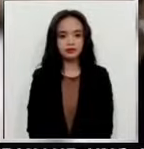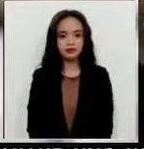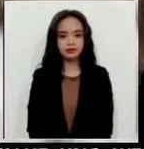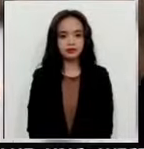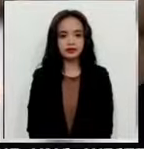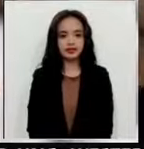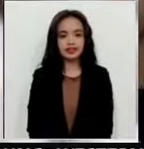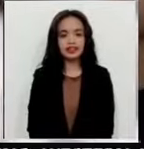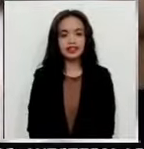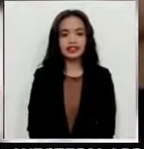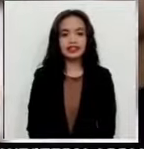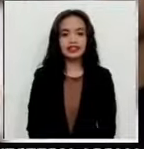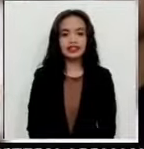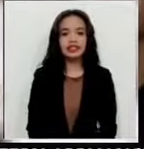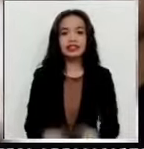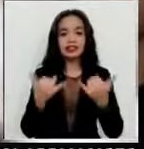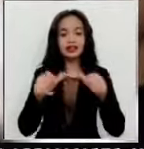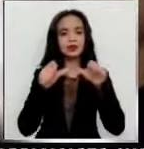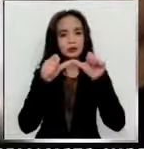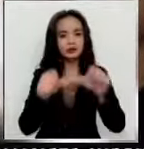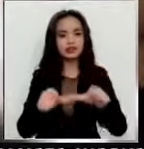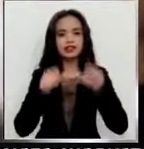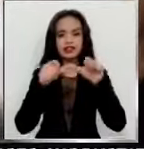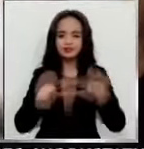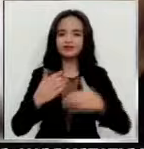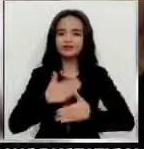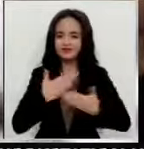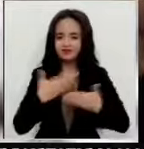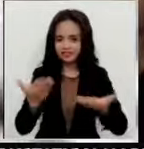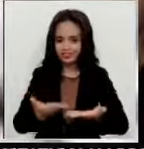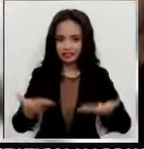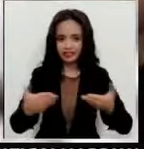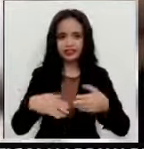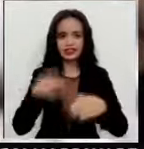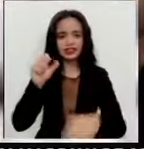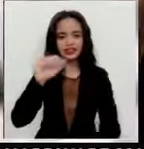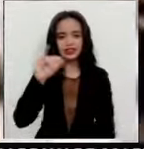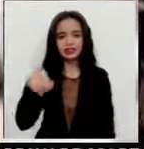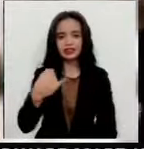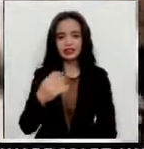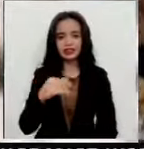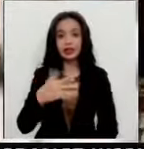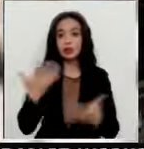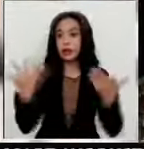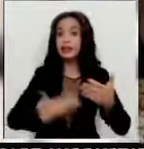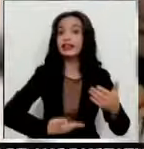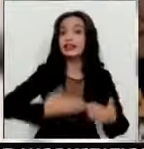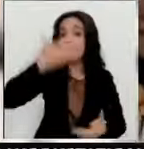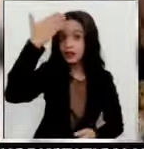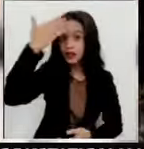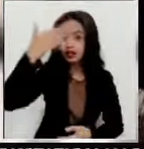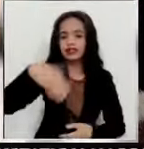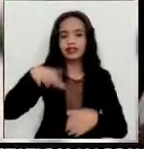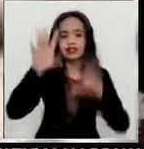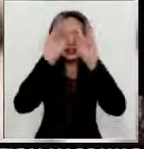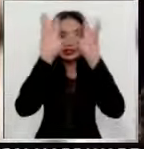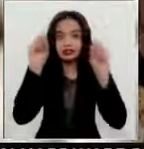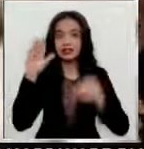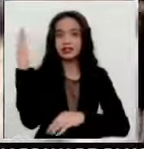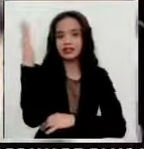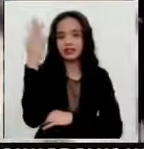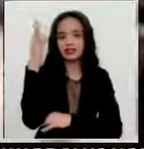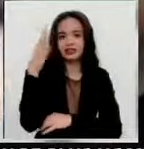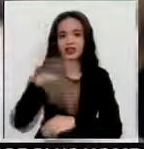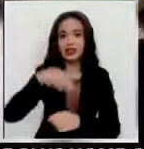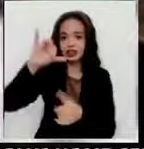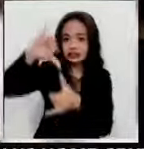Vicky, nagpapatuloy nga ang kasiyahan dito sa San Juan City at sa harap yan mismo ng Christmas tree na 40 feet